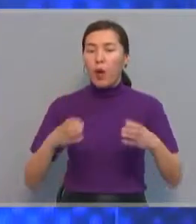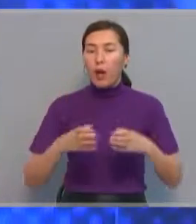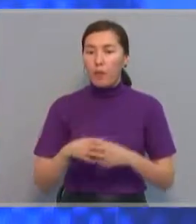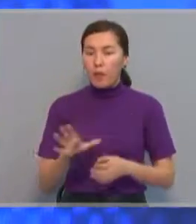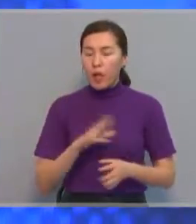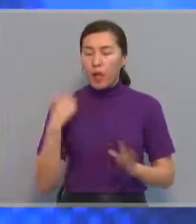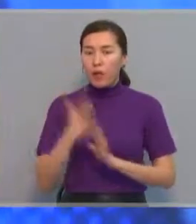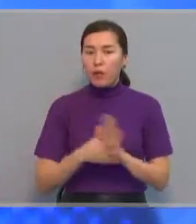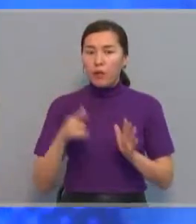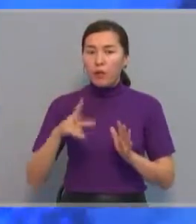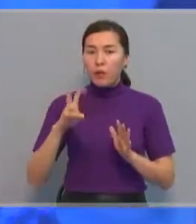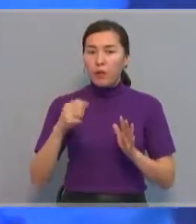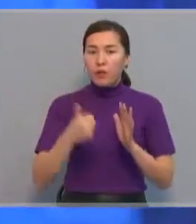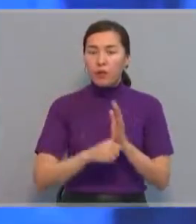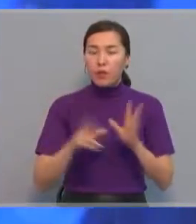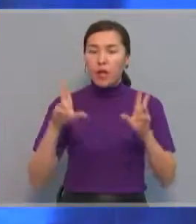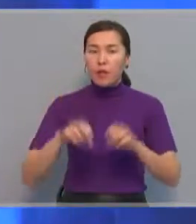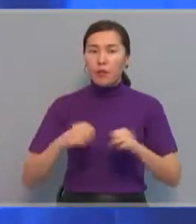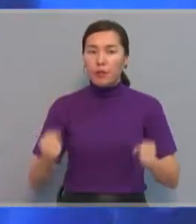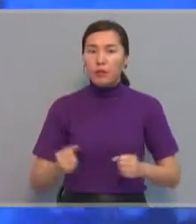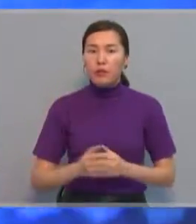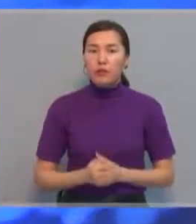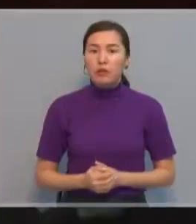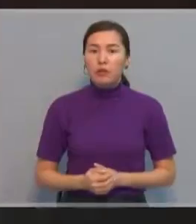мобильной группой выявлено 1206 правонарушений.